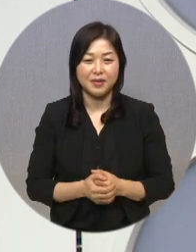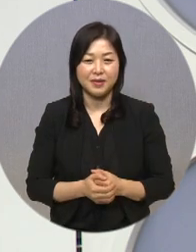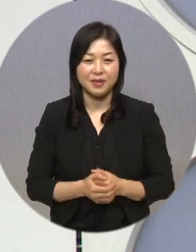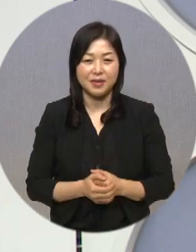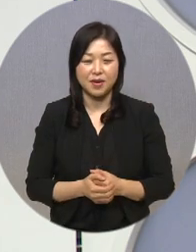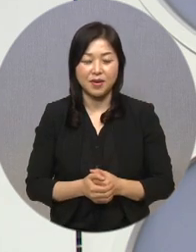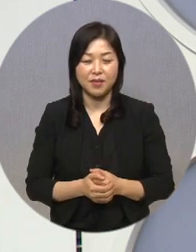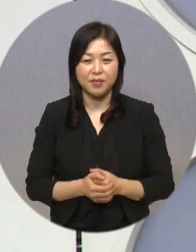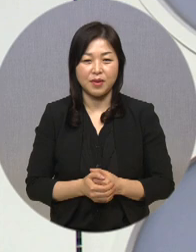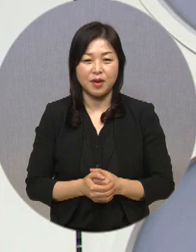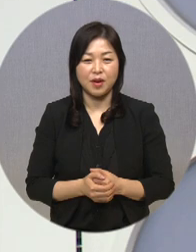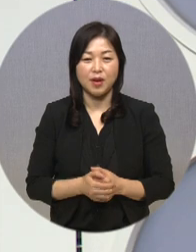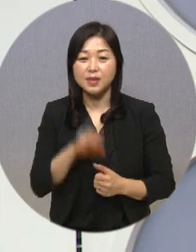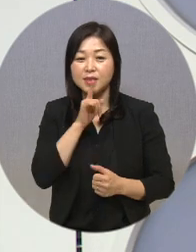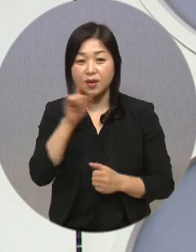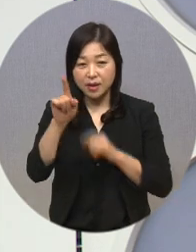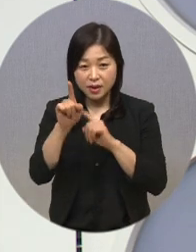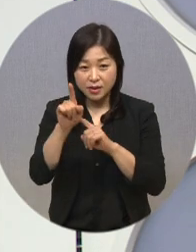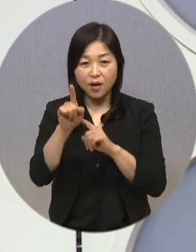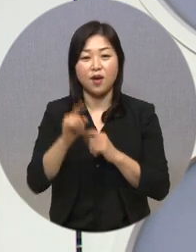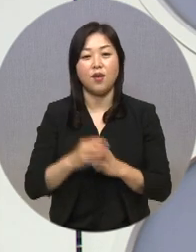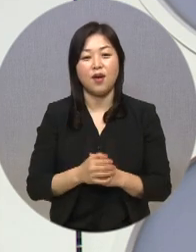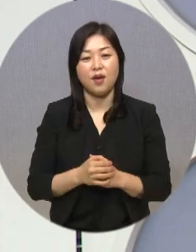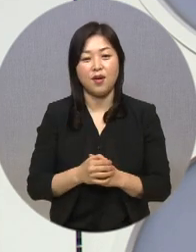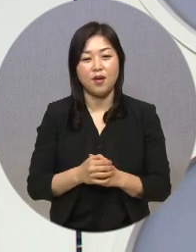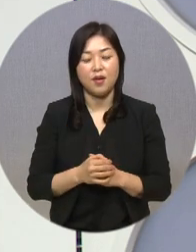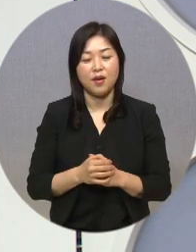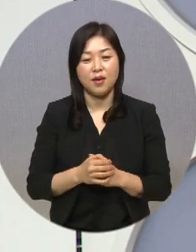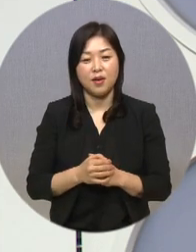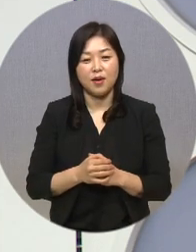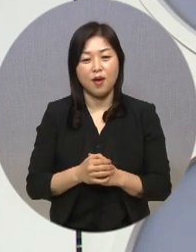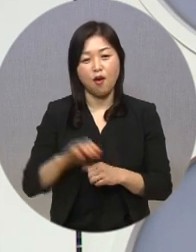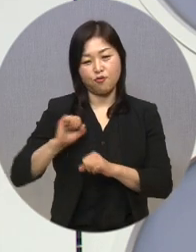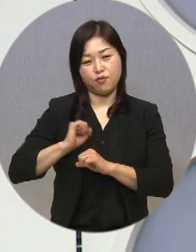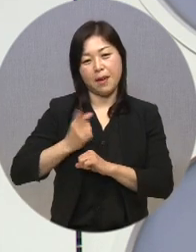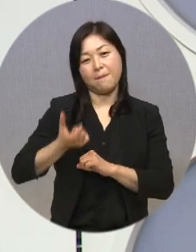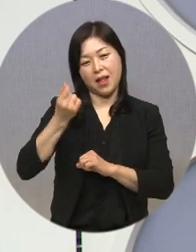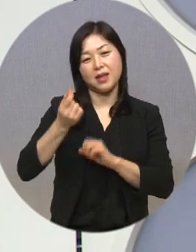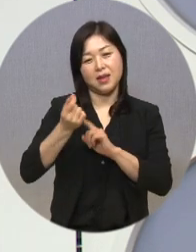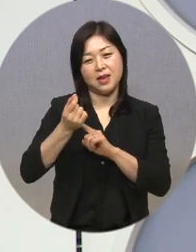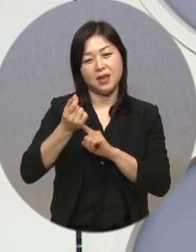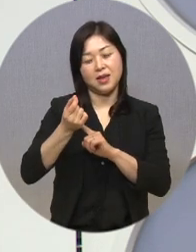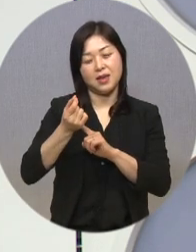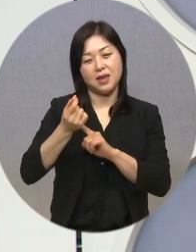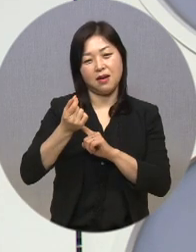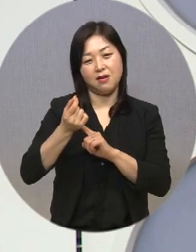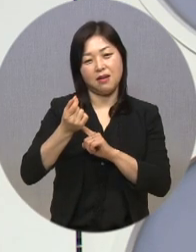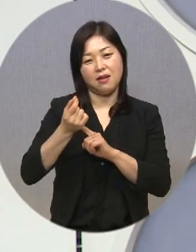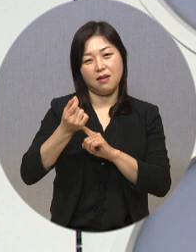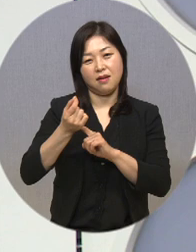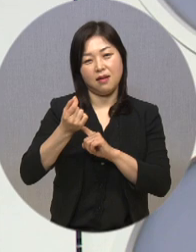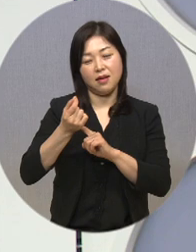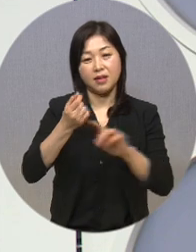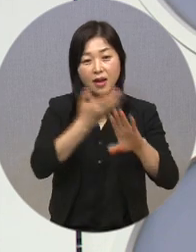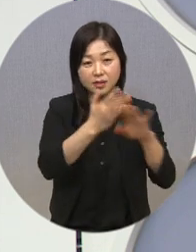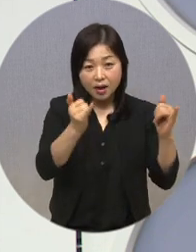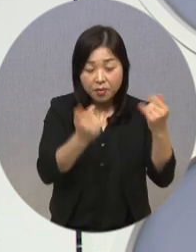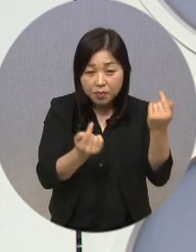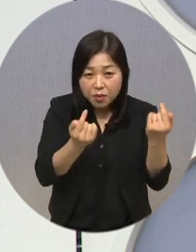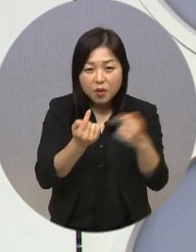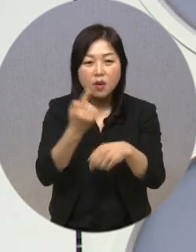해서 군대 가서 남보다 1년 일찍 군대를 갔었습니다. 그래서 군대에